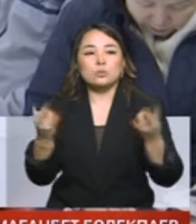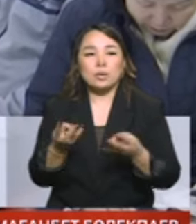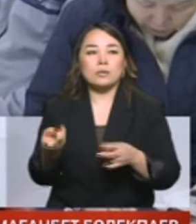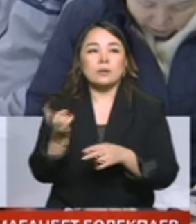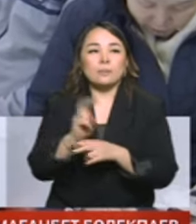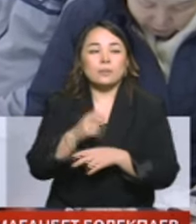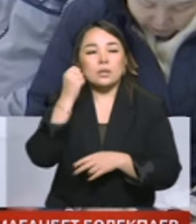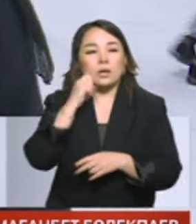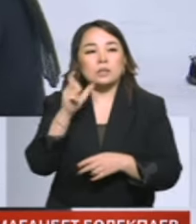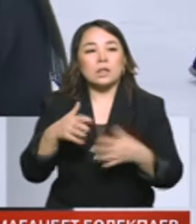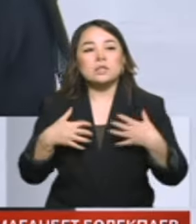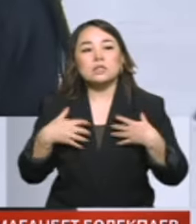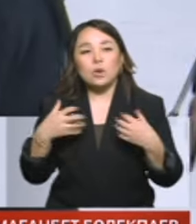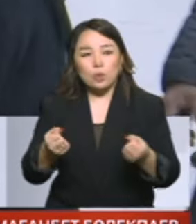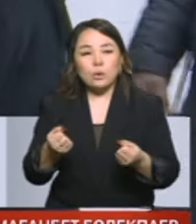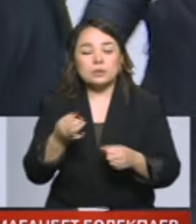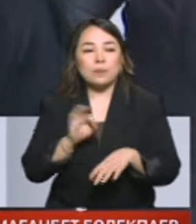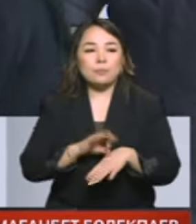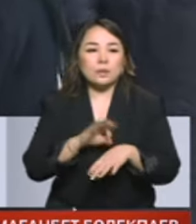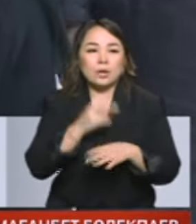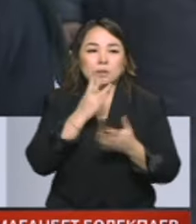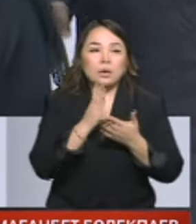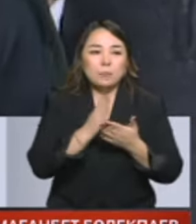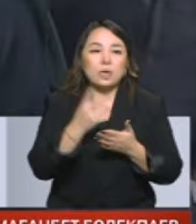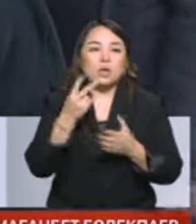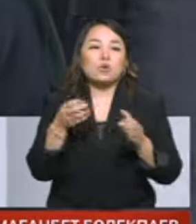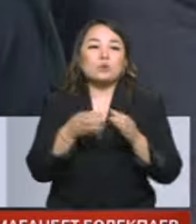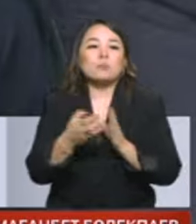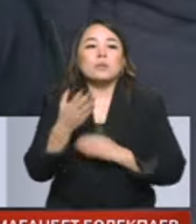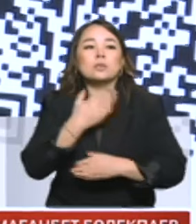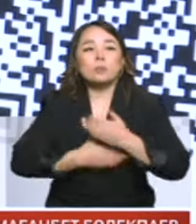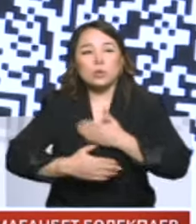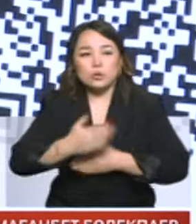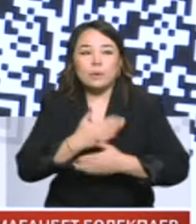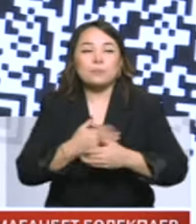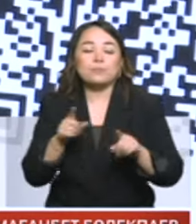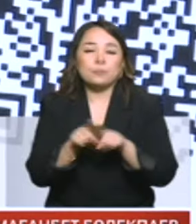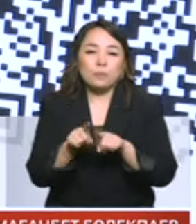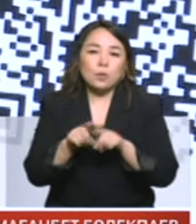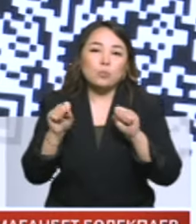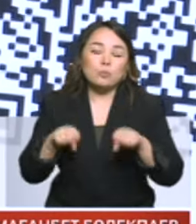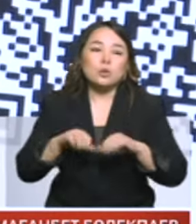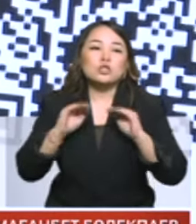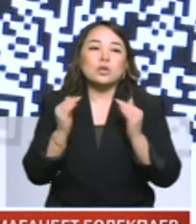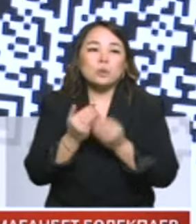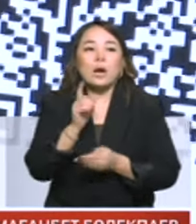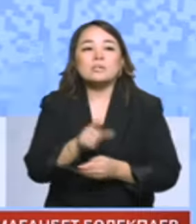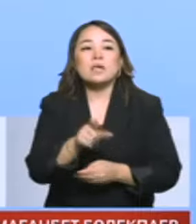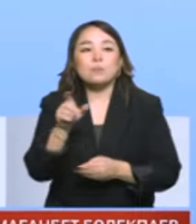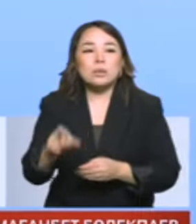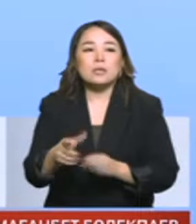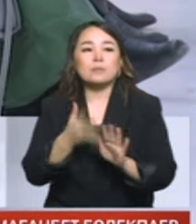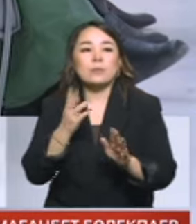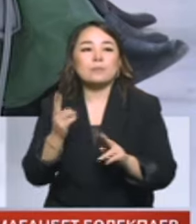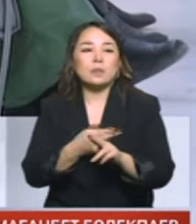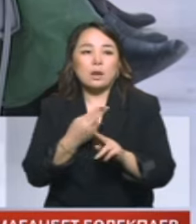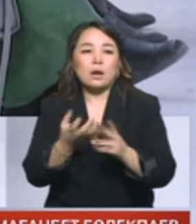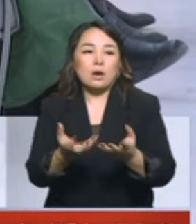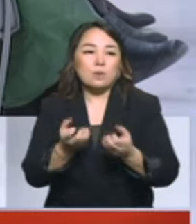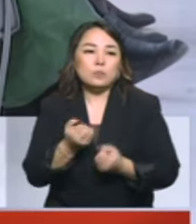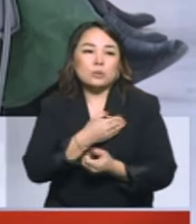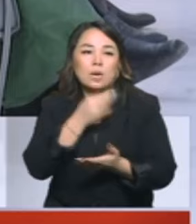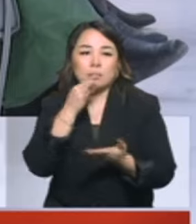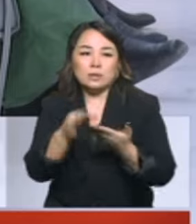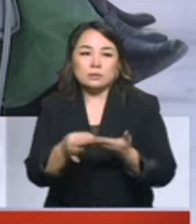келген қарияның денсаулығы дімкәс. Өзі екінші топтағы мүгедек. Тым болмаса, мүмкіндігі шектеулі азаматтарды кезексіз қабылдаса дейді